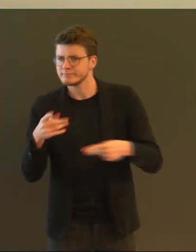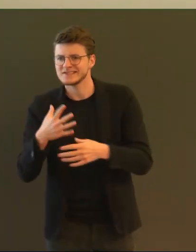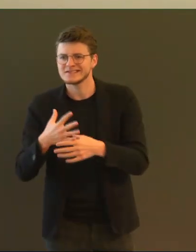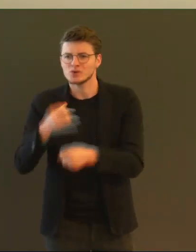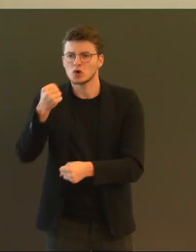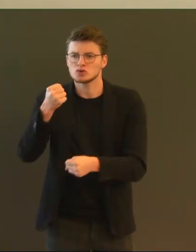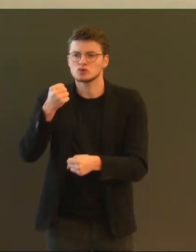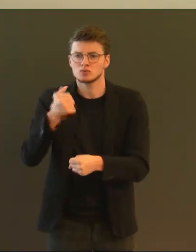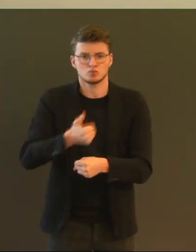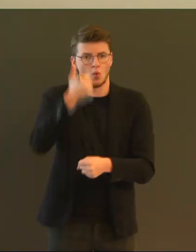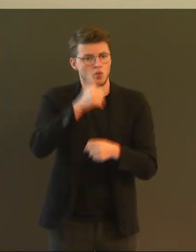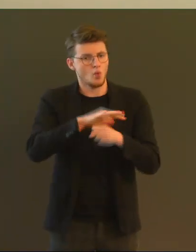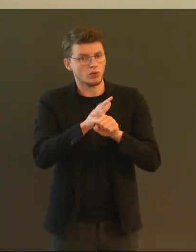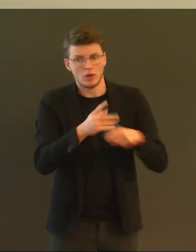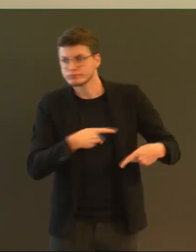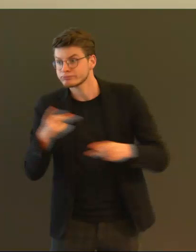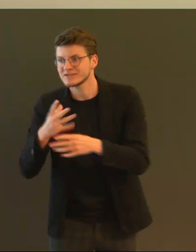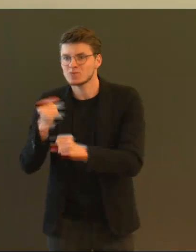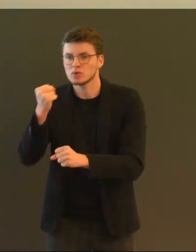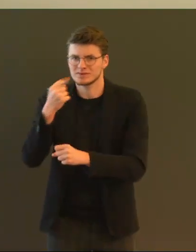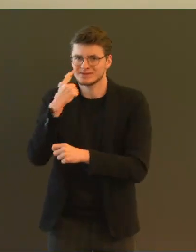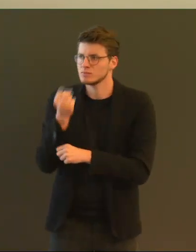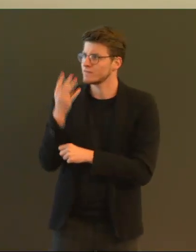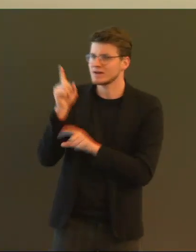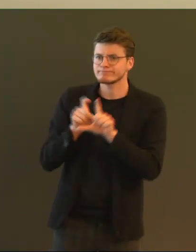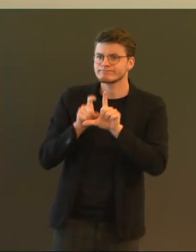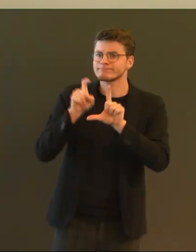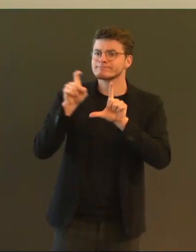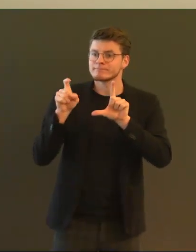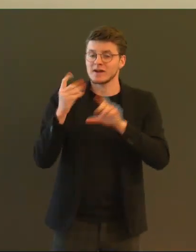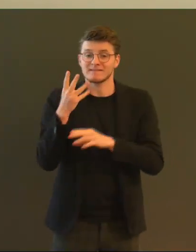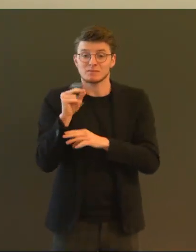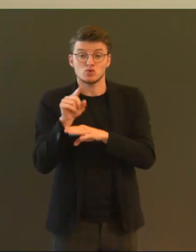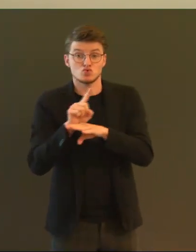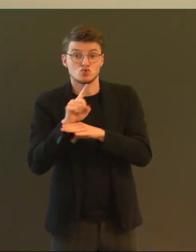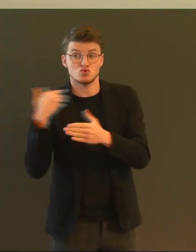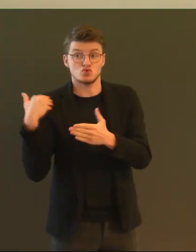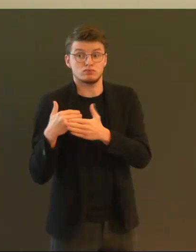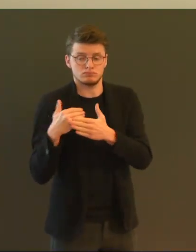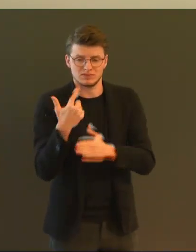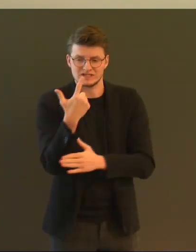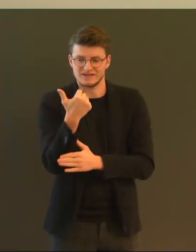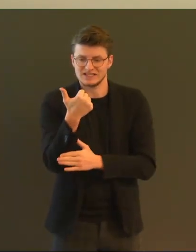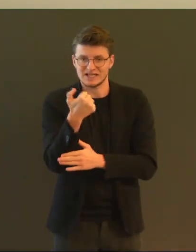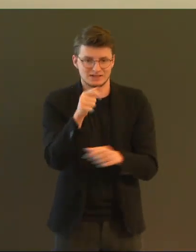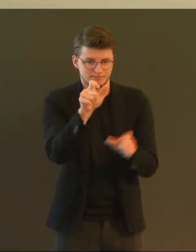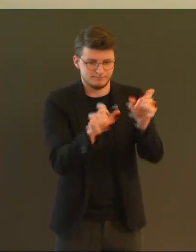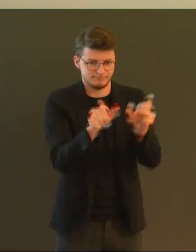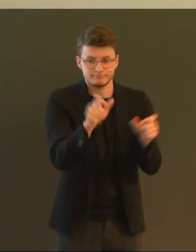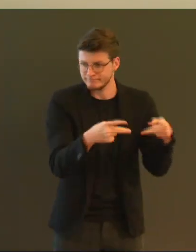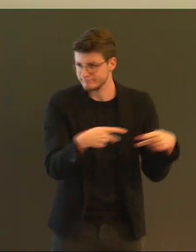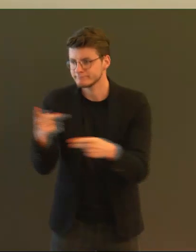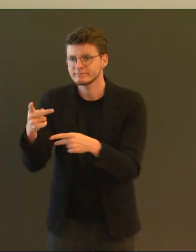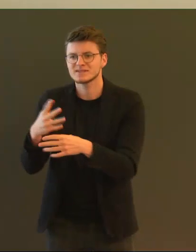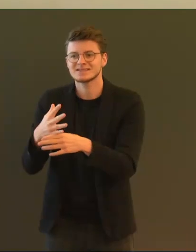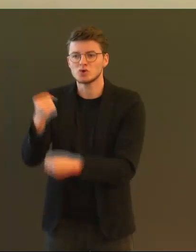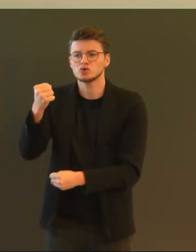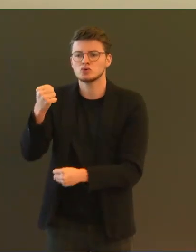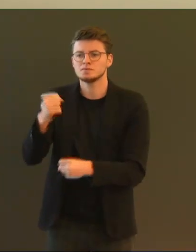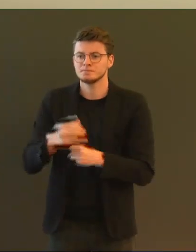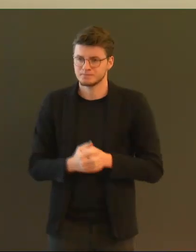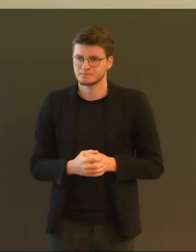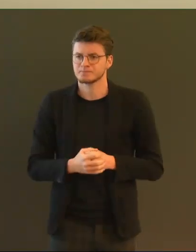COVID-19. De voorbije 24 uur waren dat er 67. Ook hier blijft de trend van het